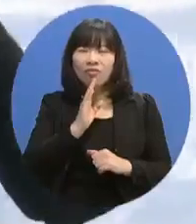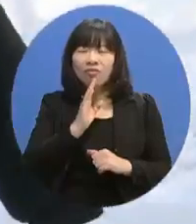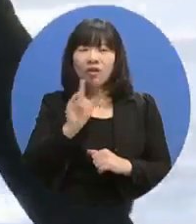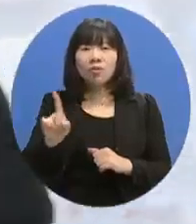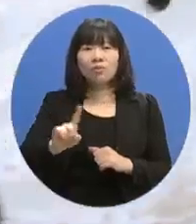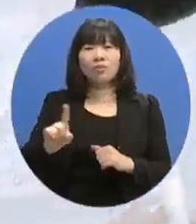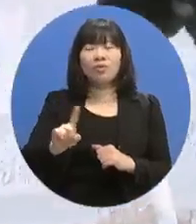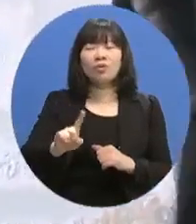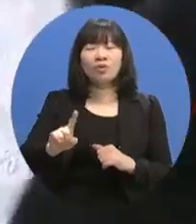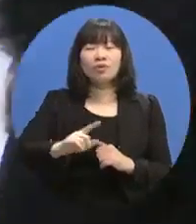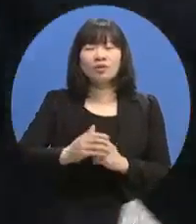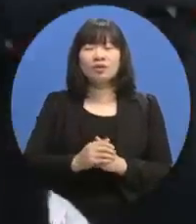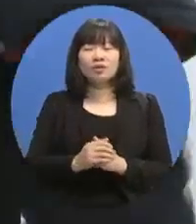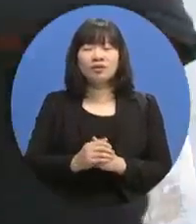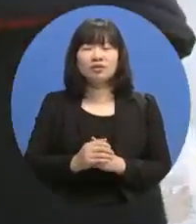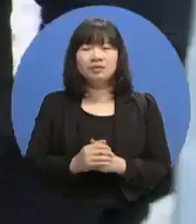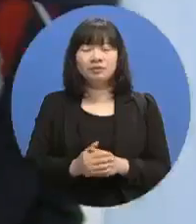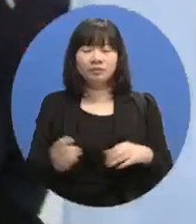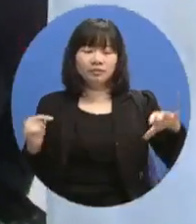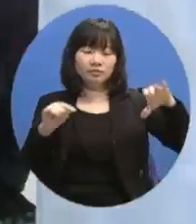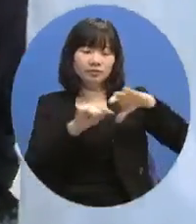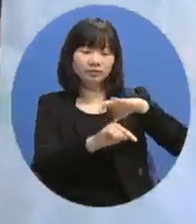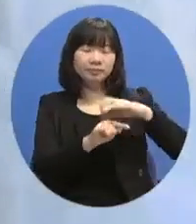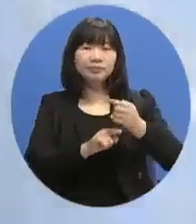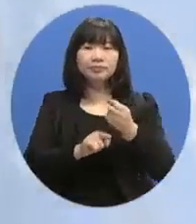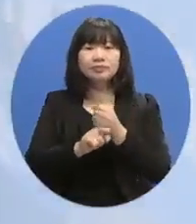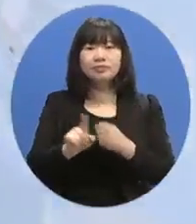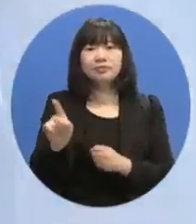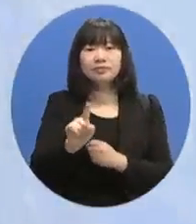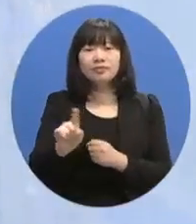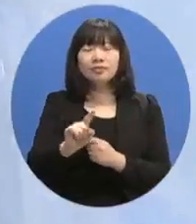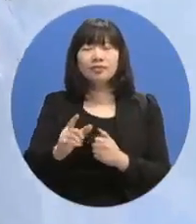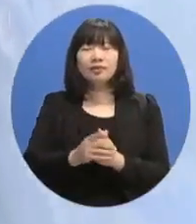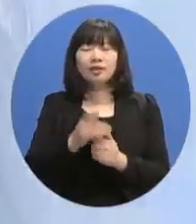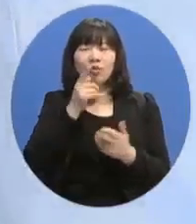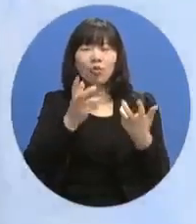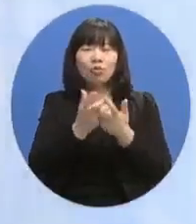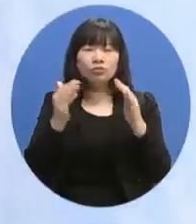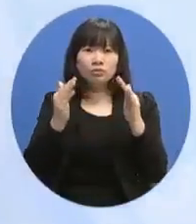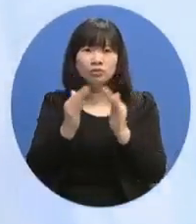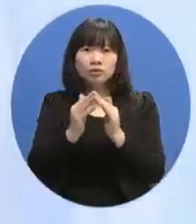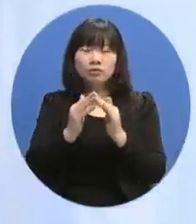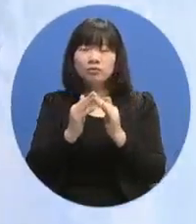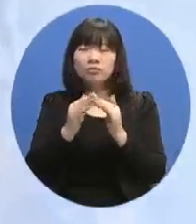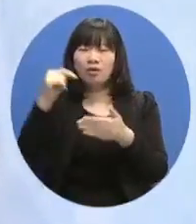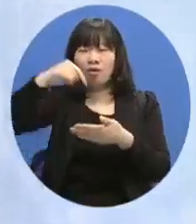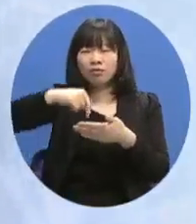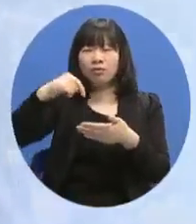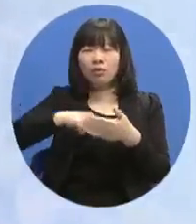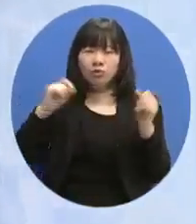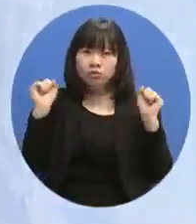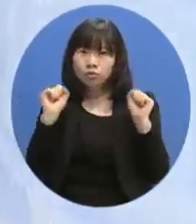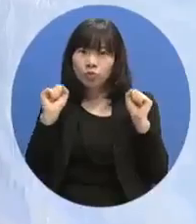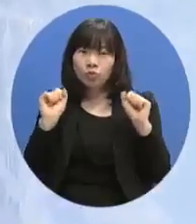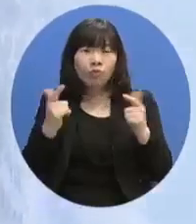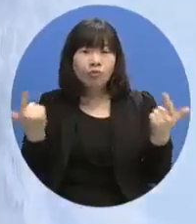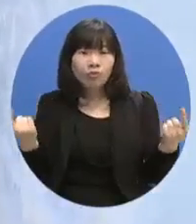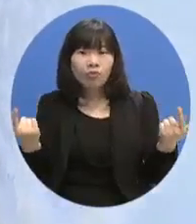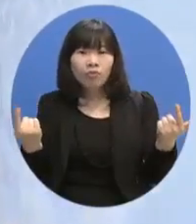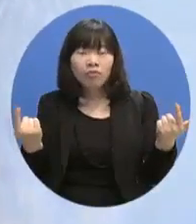웬일로 성큼성큼 성큼 안으로 들어가는 이유는? 고야, 얼음집 아닌데 추워 안 추워?